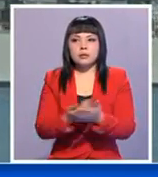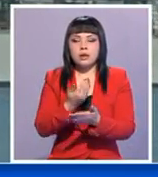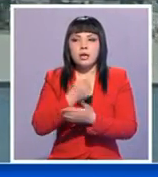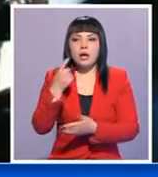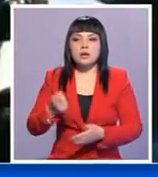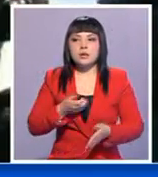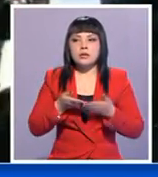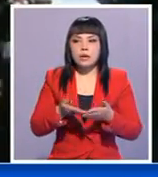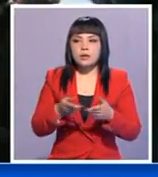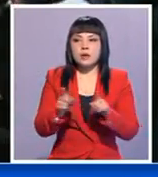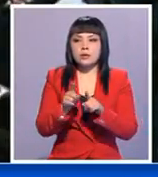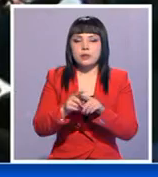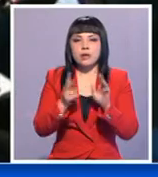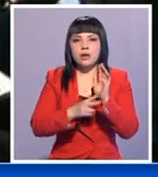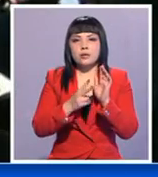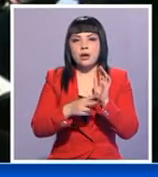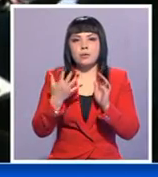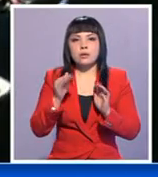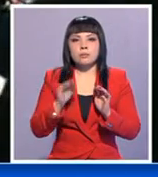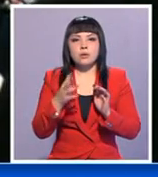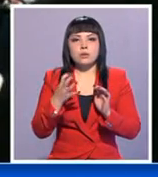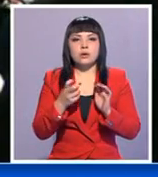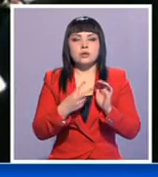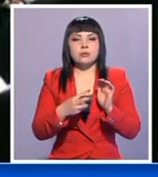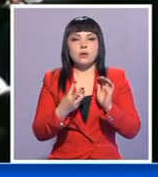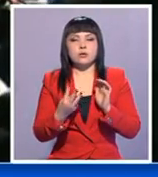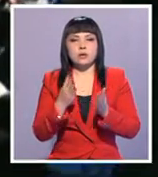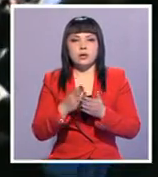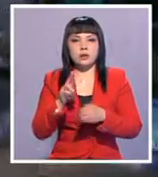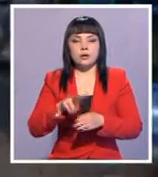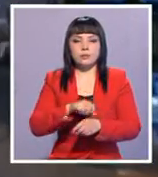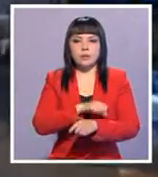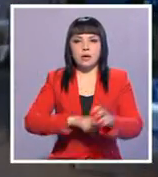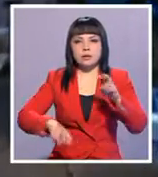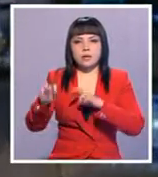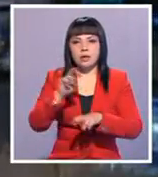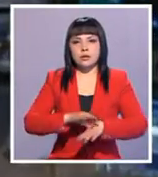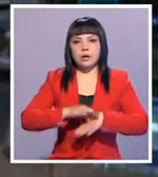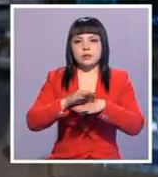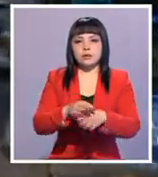кемелер мен ұшақтар 75 423 шаршы шақырым аумақта іздестіріп жатыр.